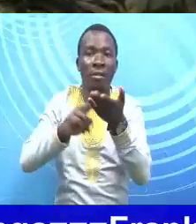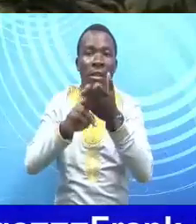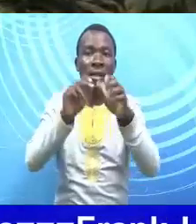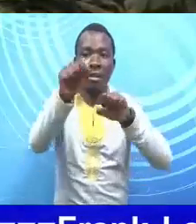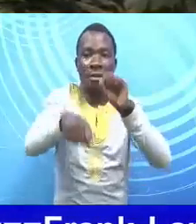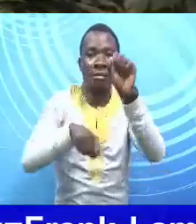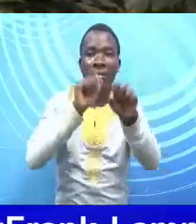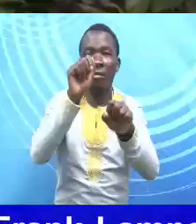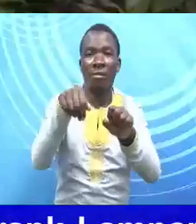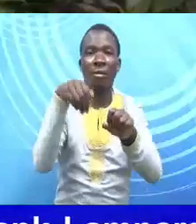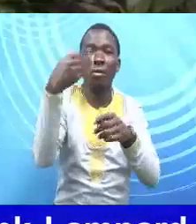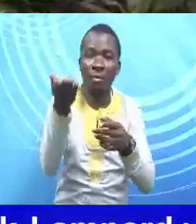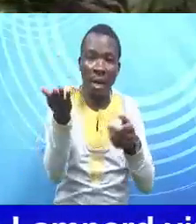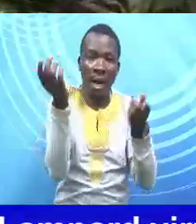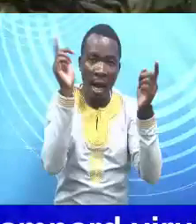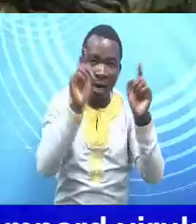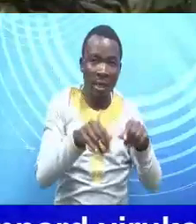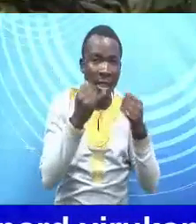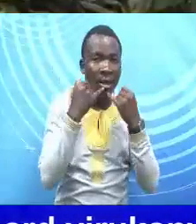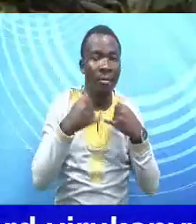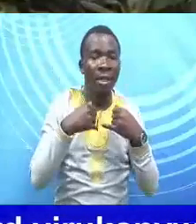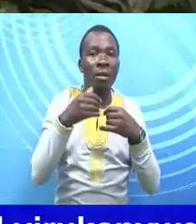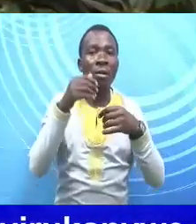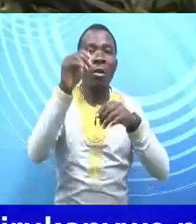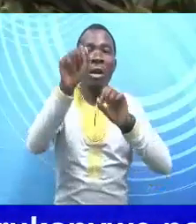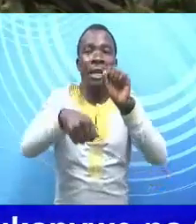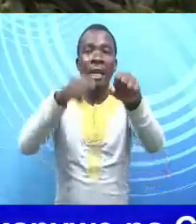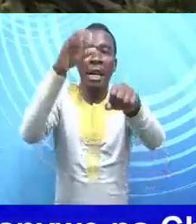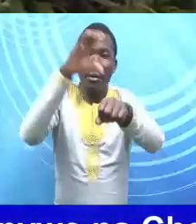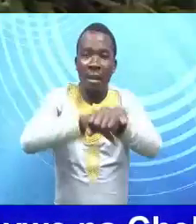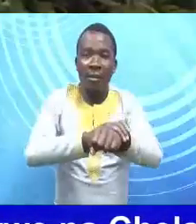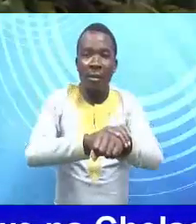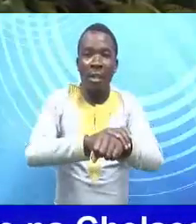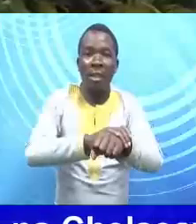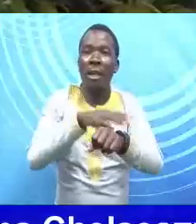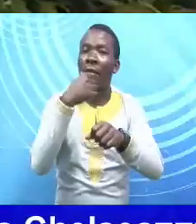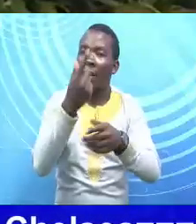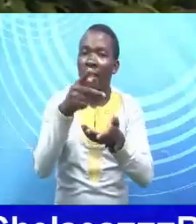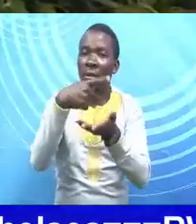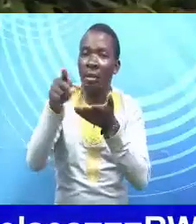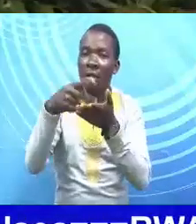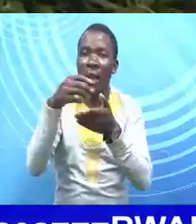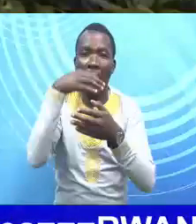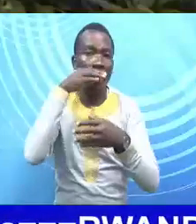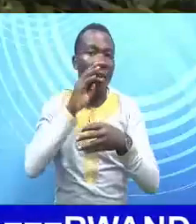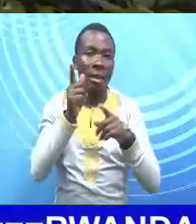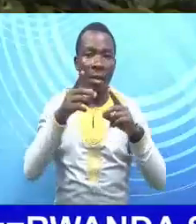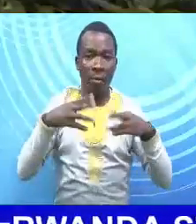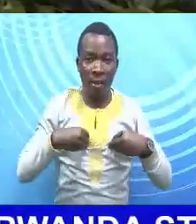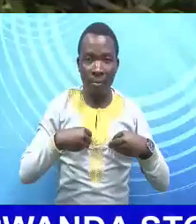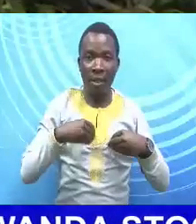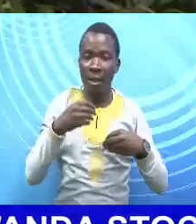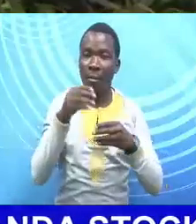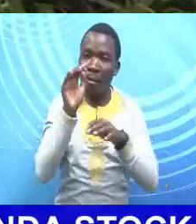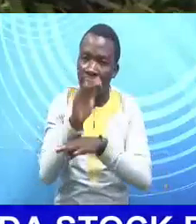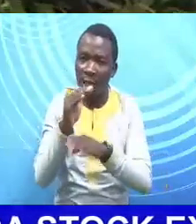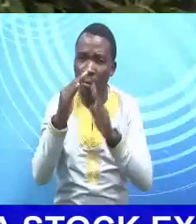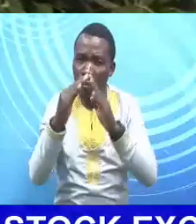igare bararifashe se bigenze bite ngo kurangura ntibyemewe baza umuyobozi w'umudugudu se ukabyara ko mu itangazo rya minisitiri numvishe